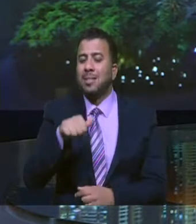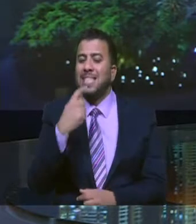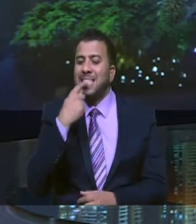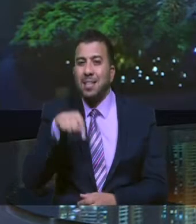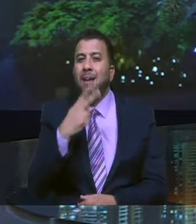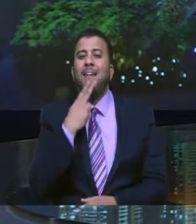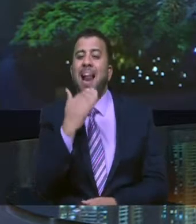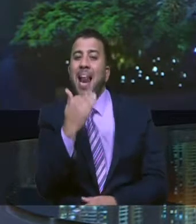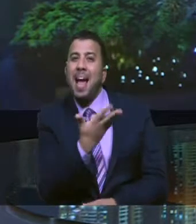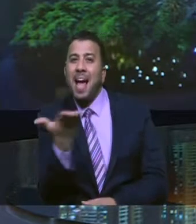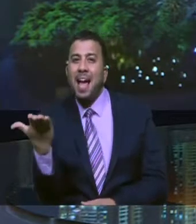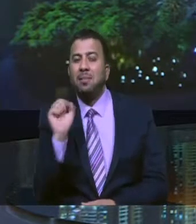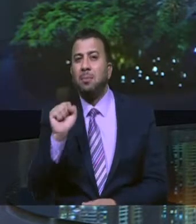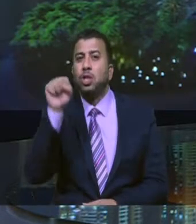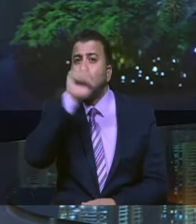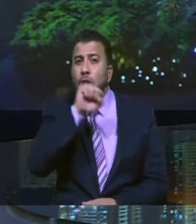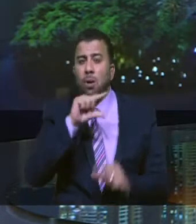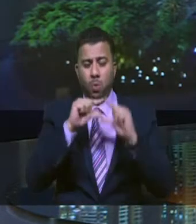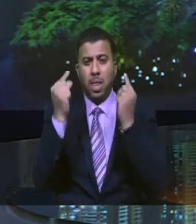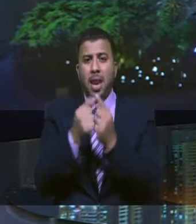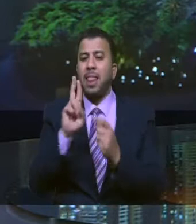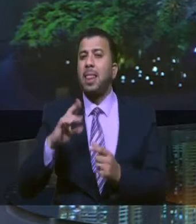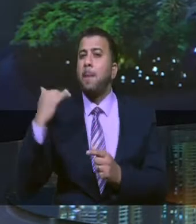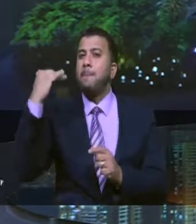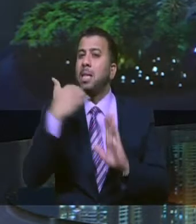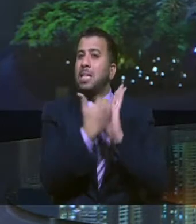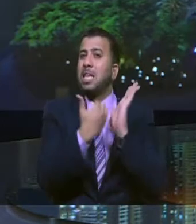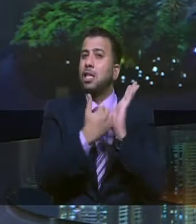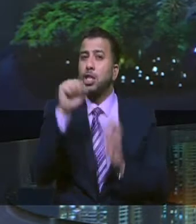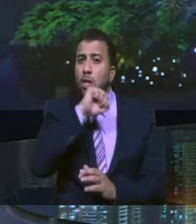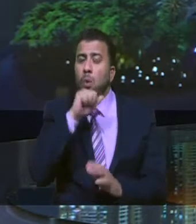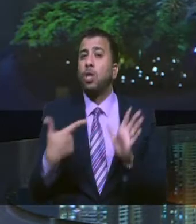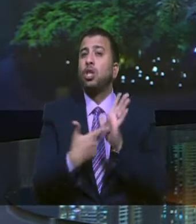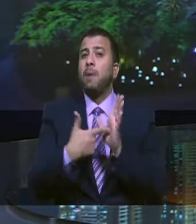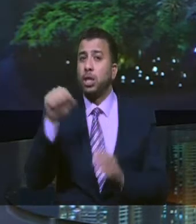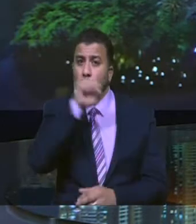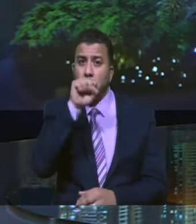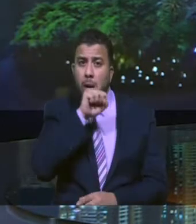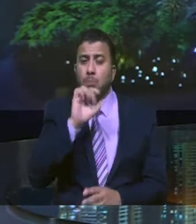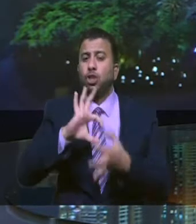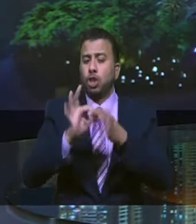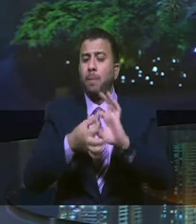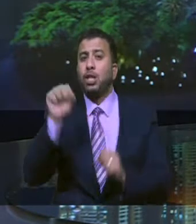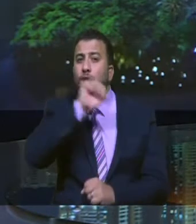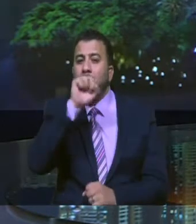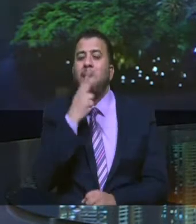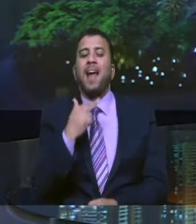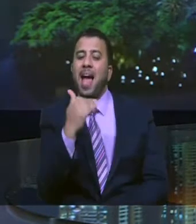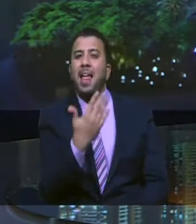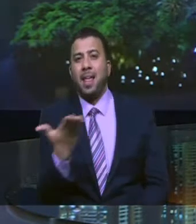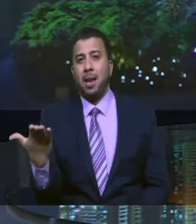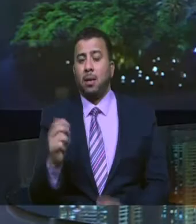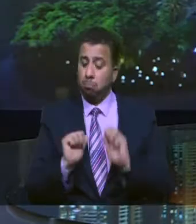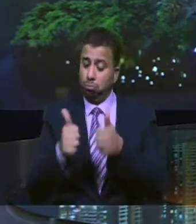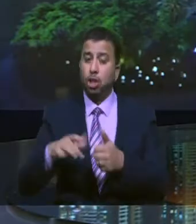لعام الخير في إمارة الشارقة ودائرة التنمية الاقتصادية في الشارقة وجامعة الشارقة وجمعية الشارقة الخيرية.